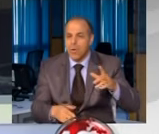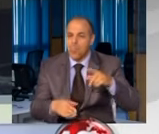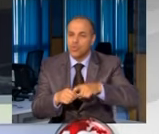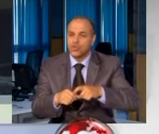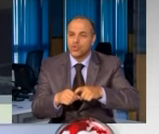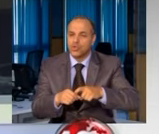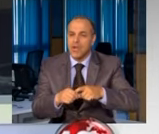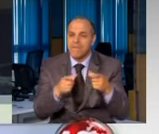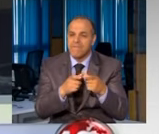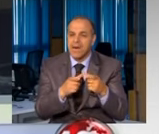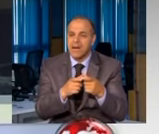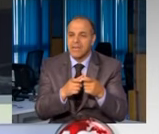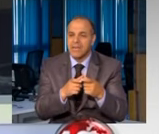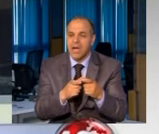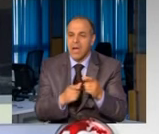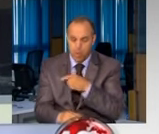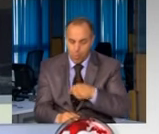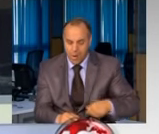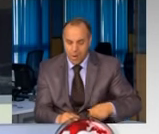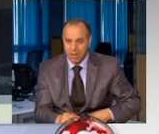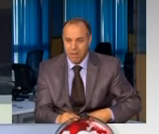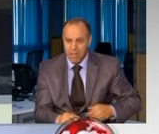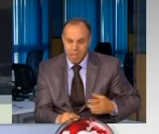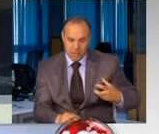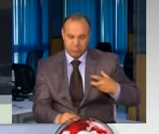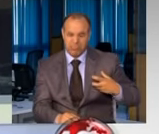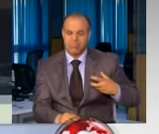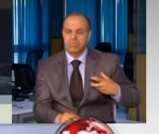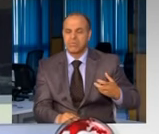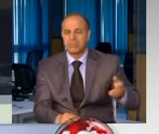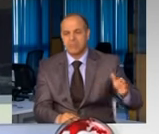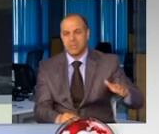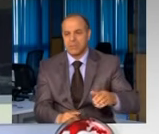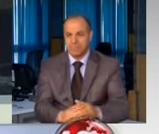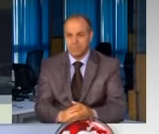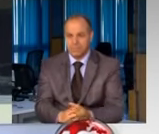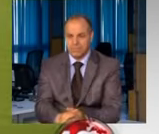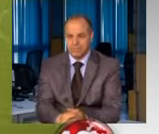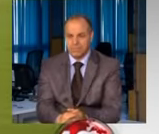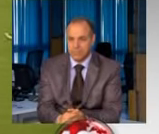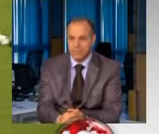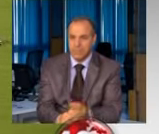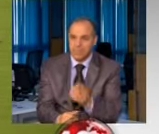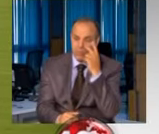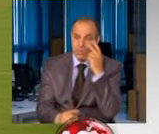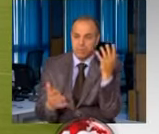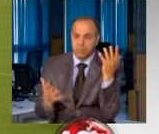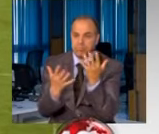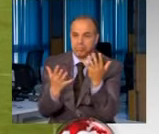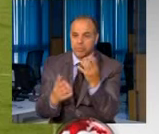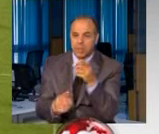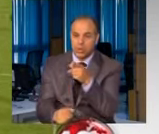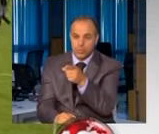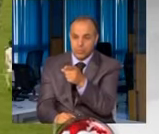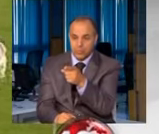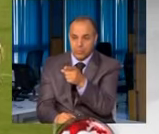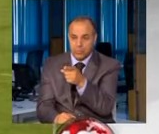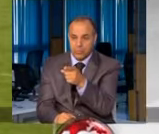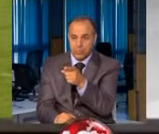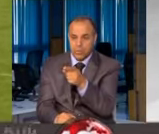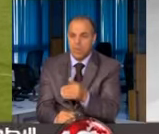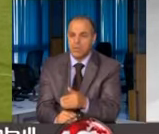مشاركته مع فريقه الروماني إثر أزمة قلبية. بصورة مفاجئة في ظروف تشبه إلى حد